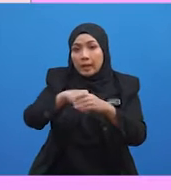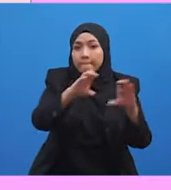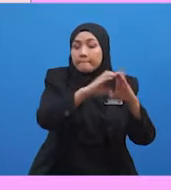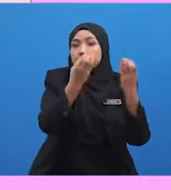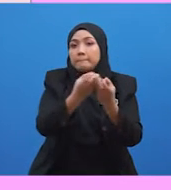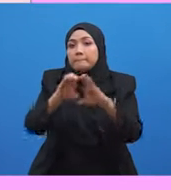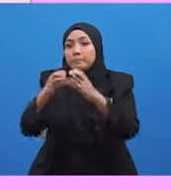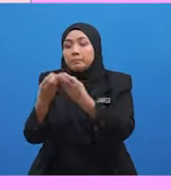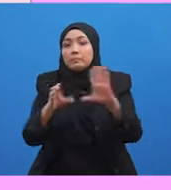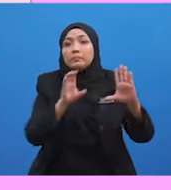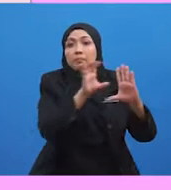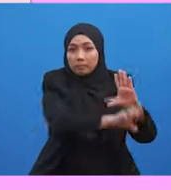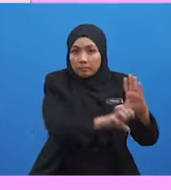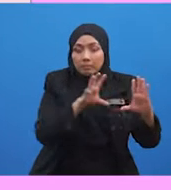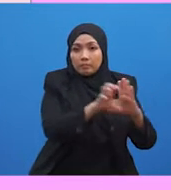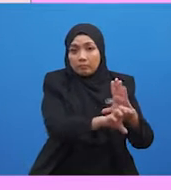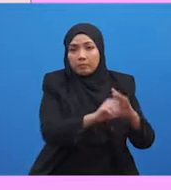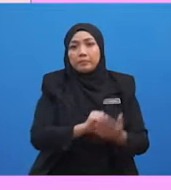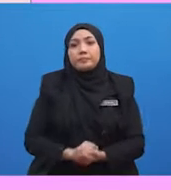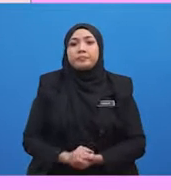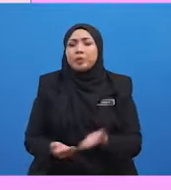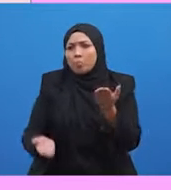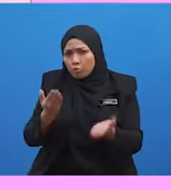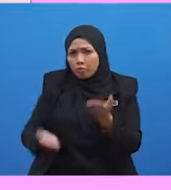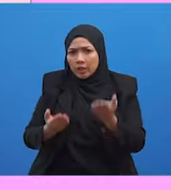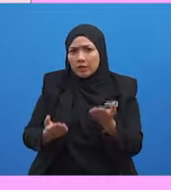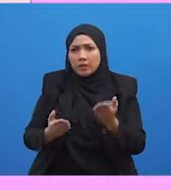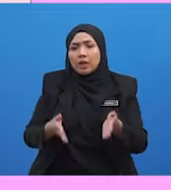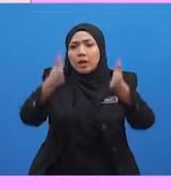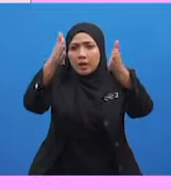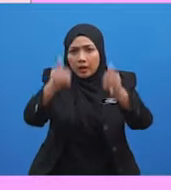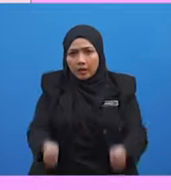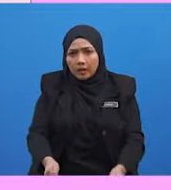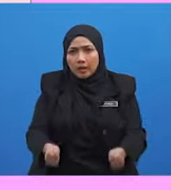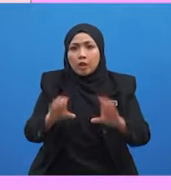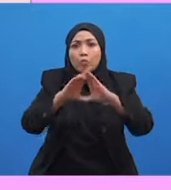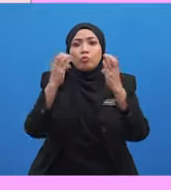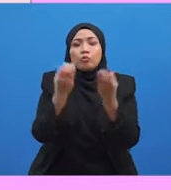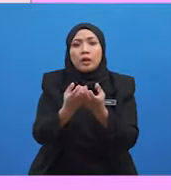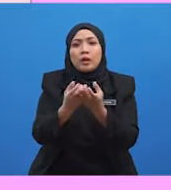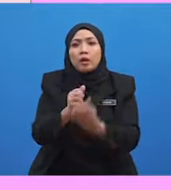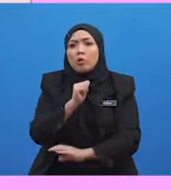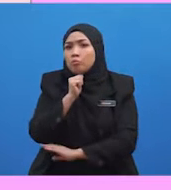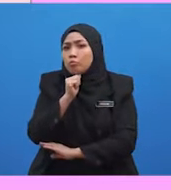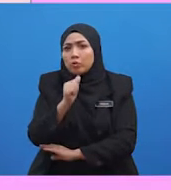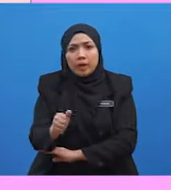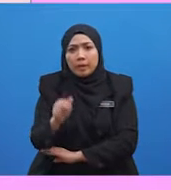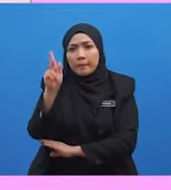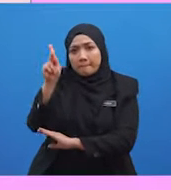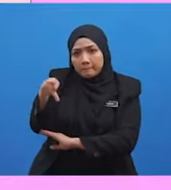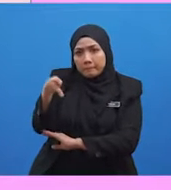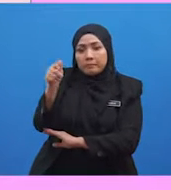Kemungkinan ahli kumpulan yang terlibat bukan pakar dalam bidang yang